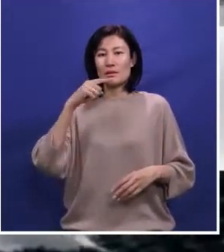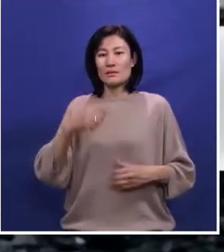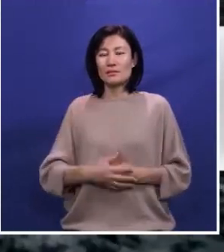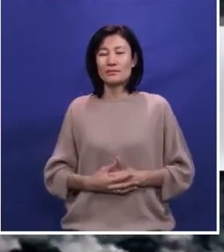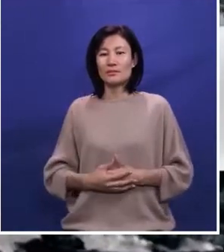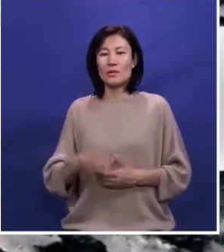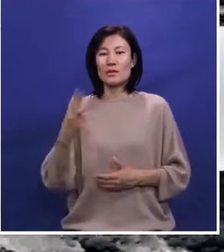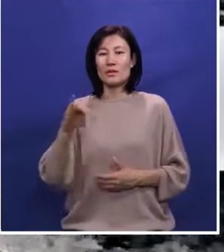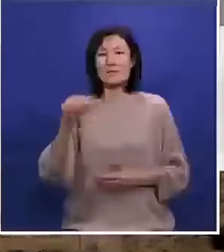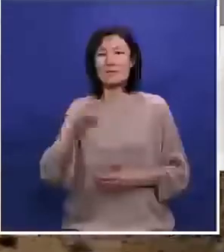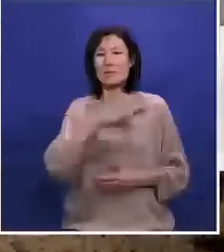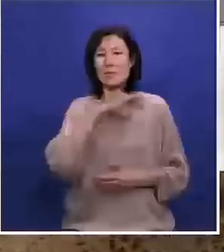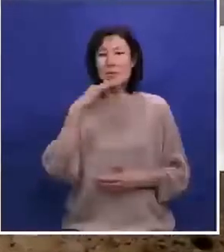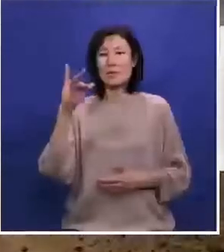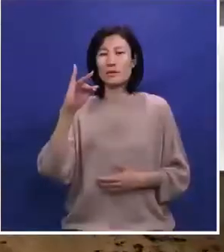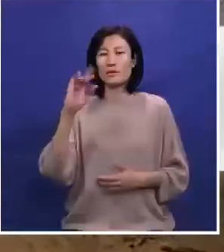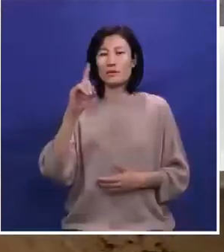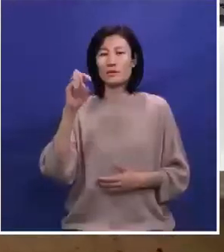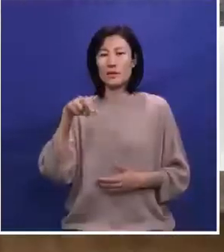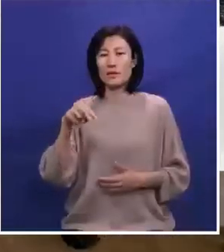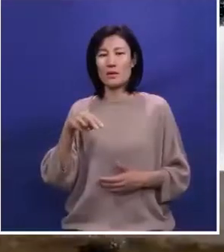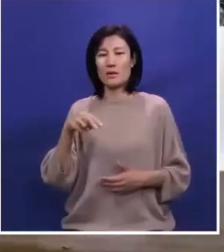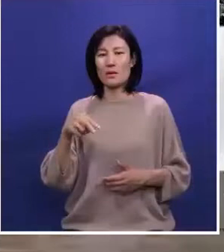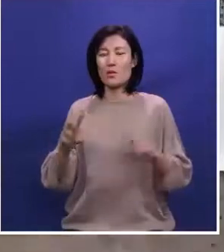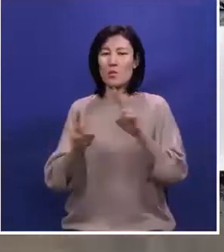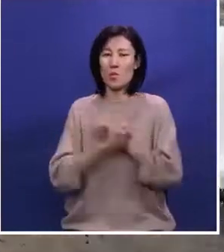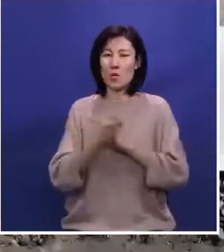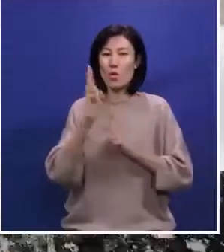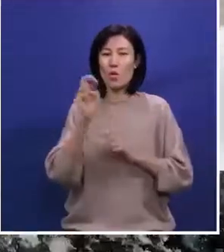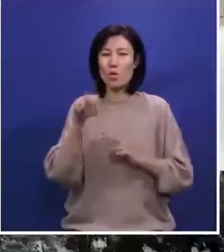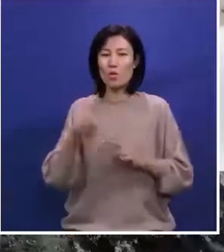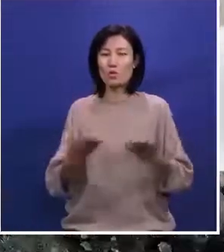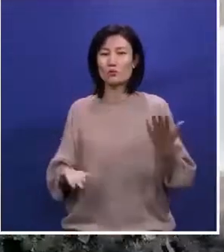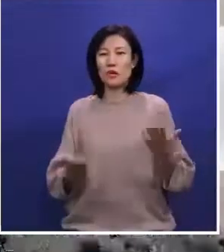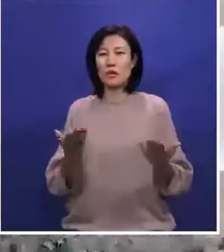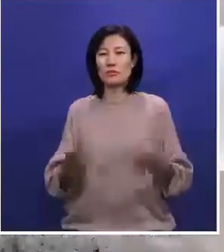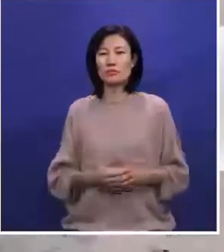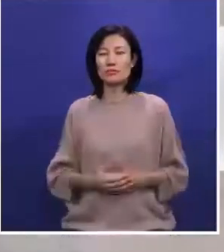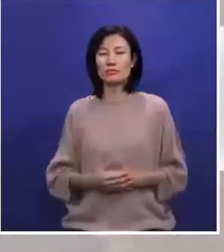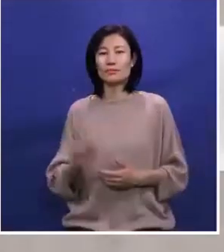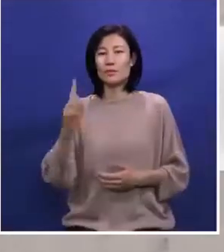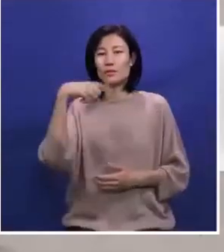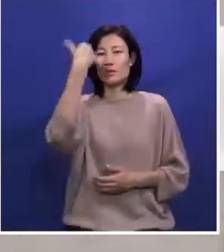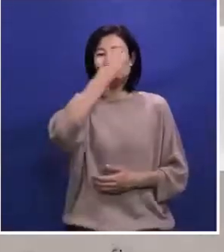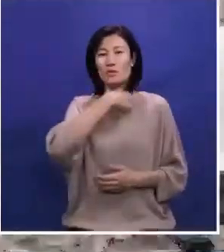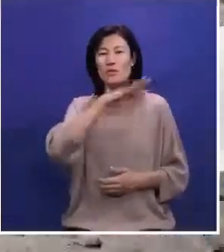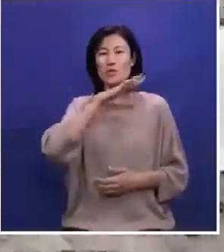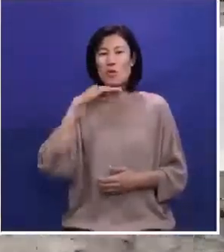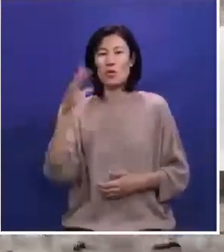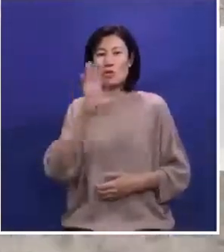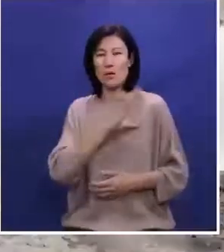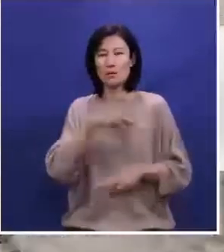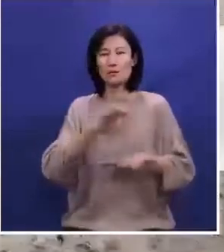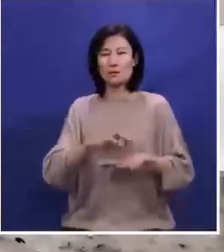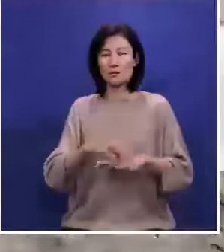Шипасы мол, Израильдегі өлі көлмен салыстырып жататындар аз емес. тіпті бұл маңдар бір жылдары лық толы болып,